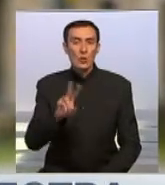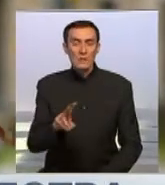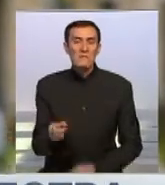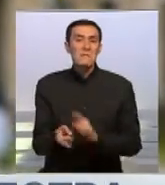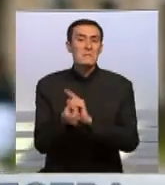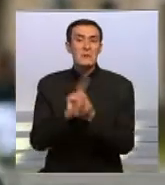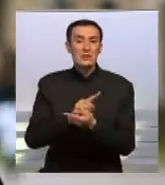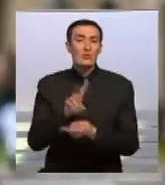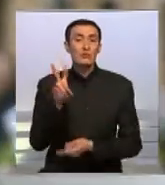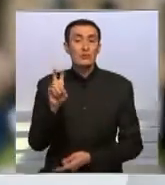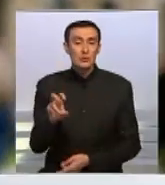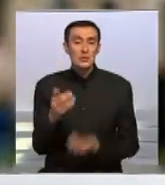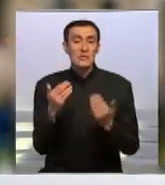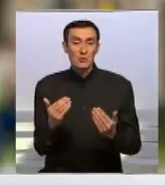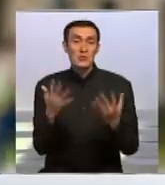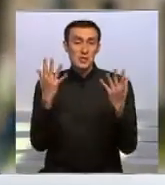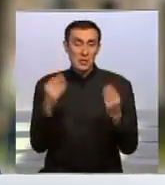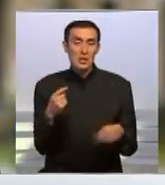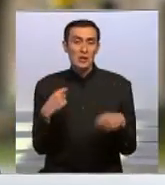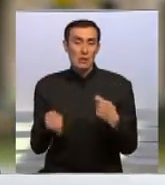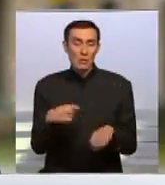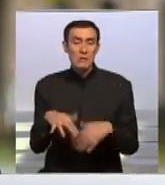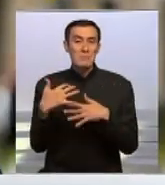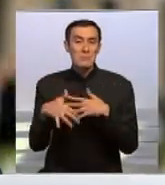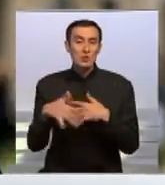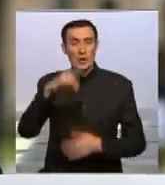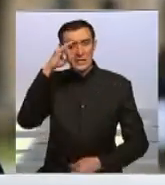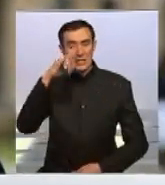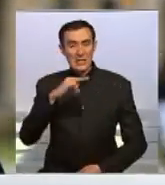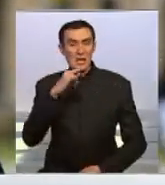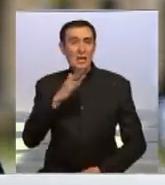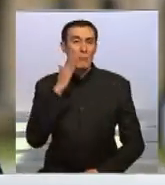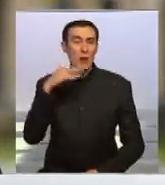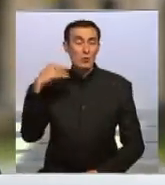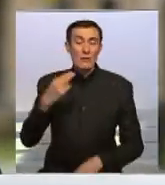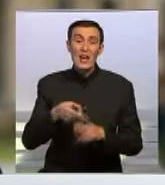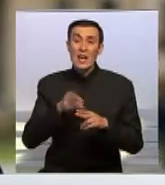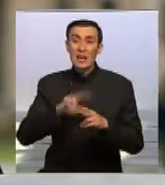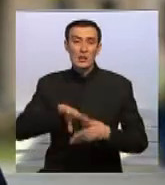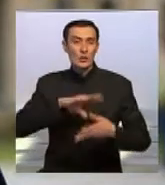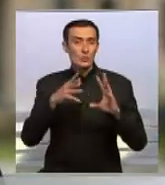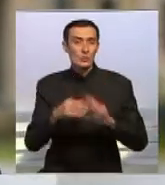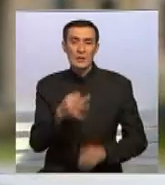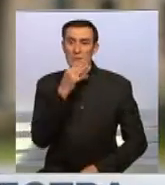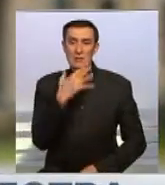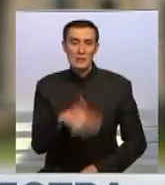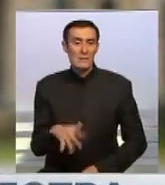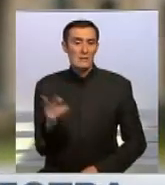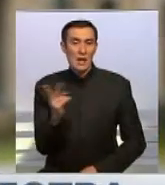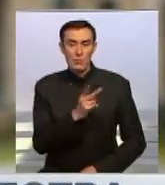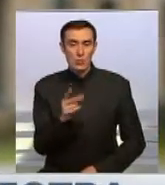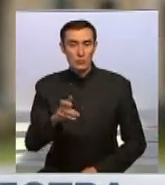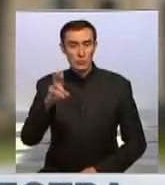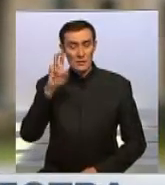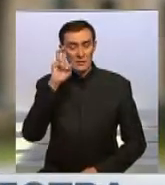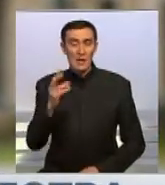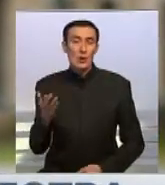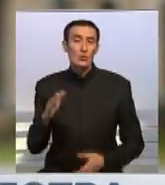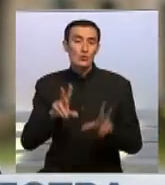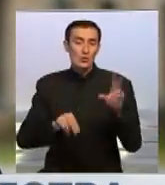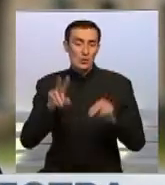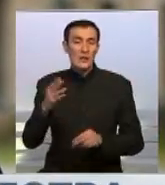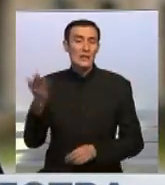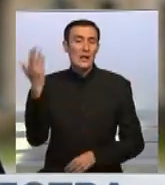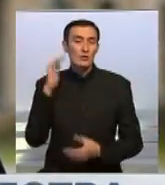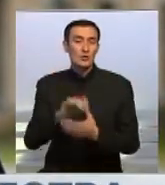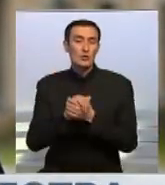200. Таким на сегодняшний день является товарооборот между Казахстаном и Молдовой. Эти показатели не устраивают обе стороны, учитывая давние дружеские и